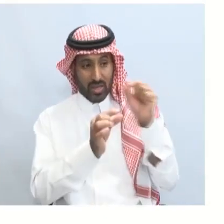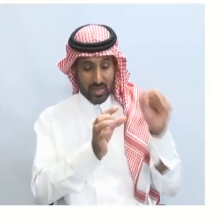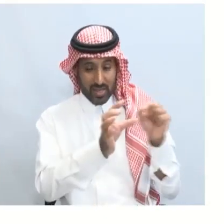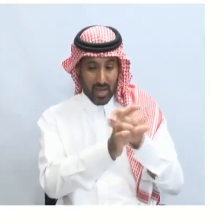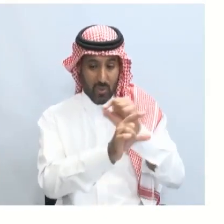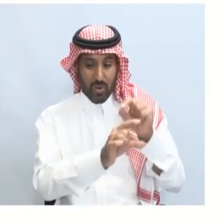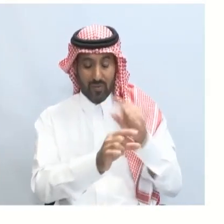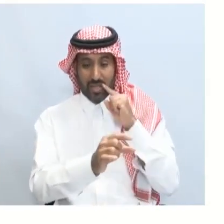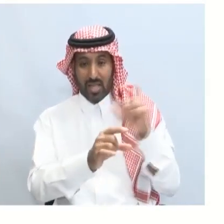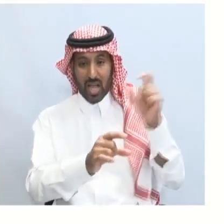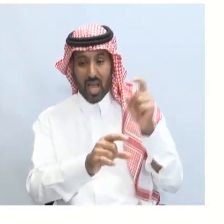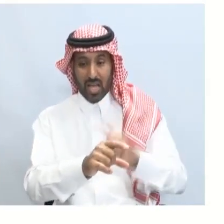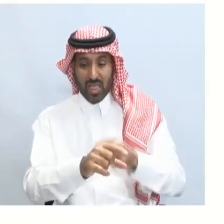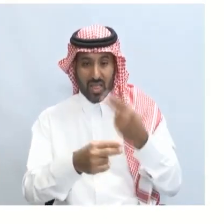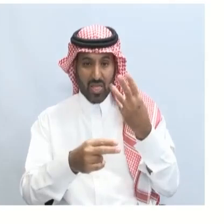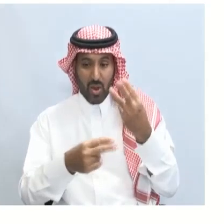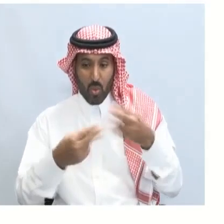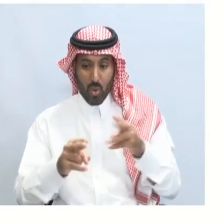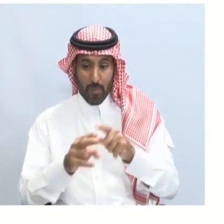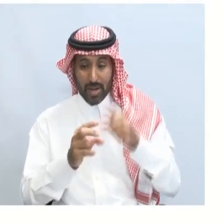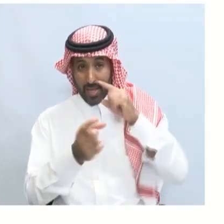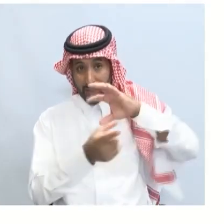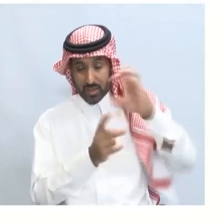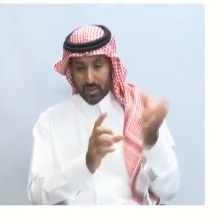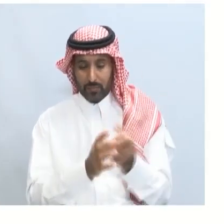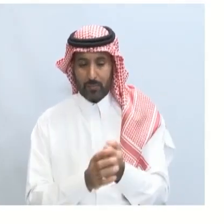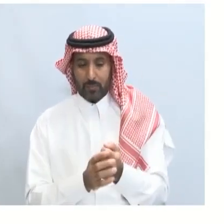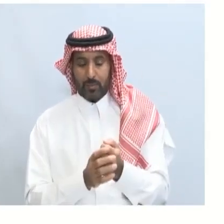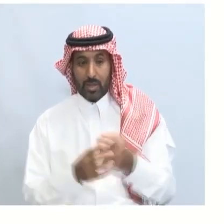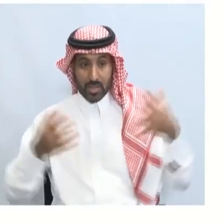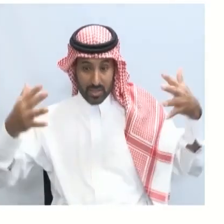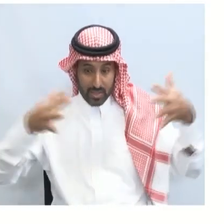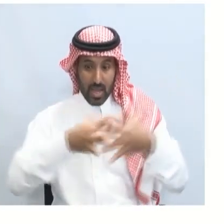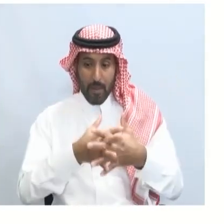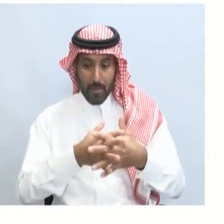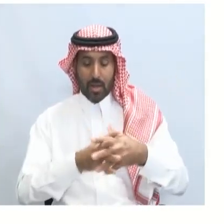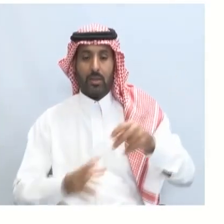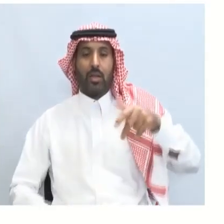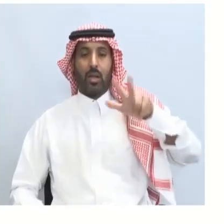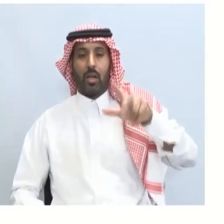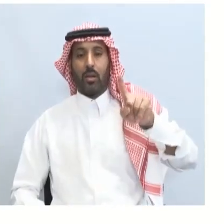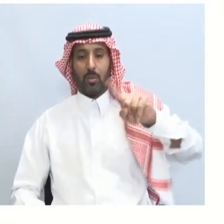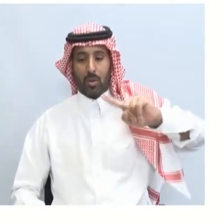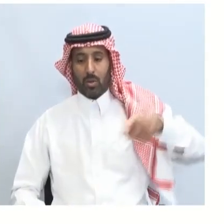الثلاثه الاولى من حياه الكون اندمجت البروتونات